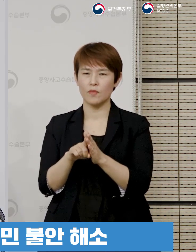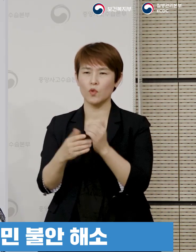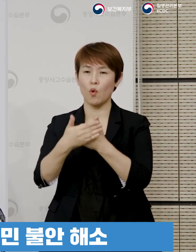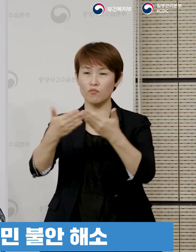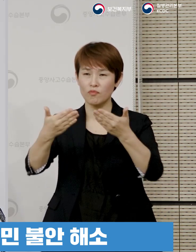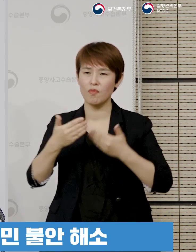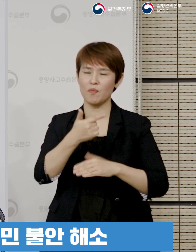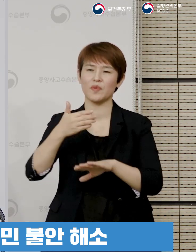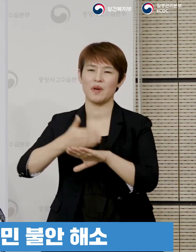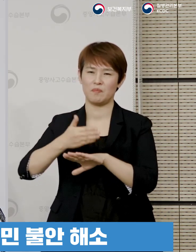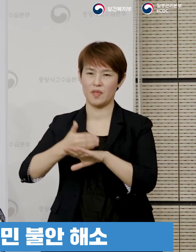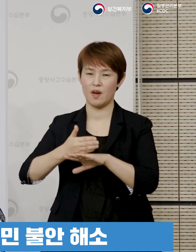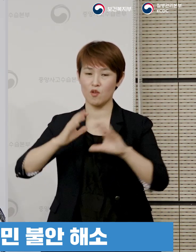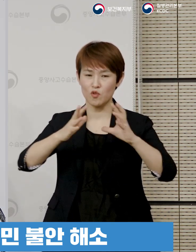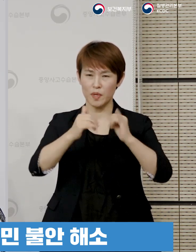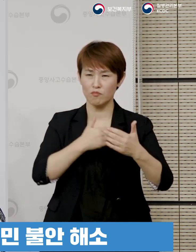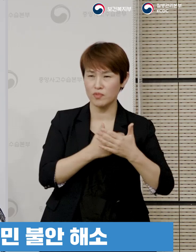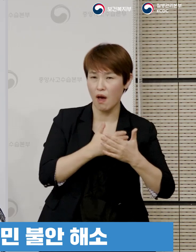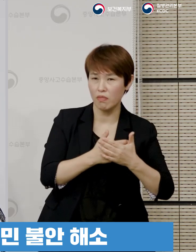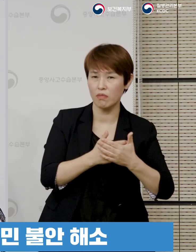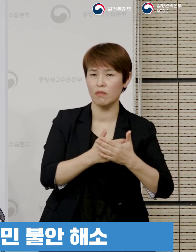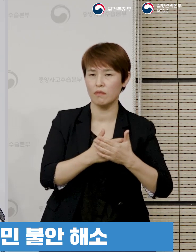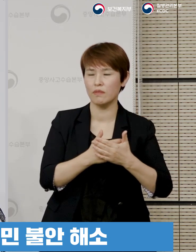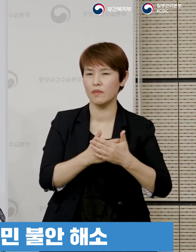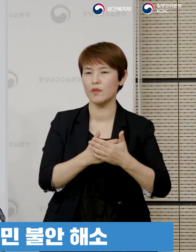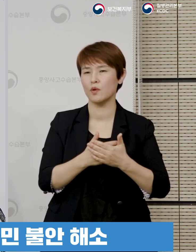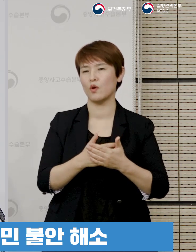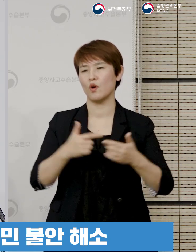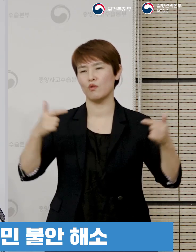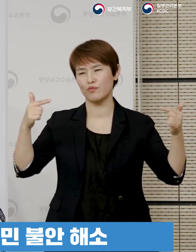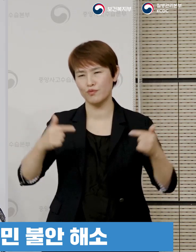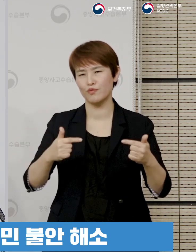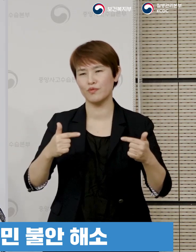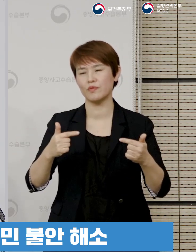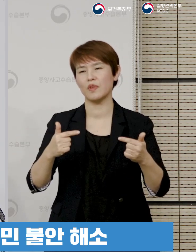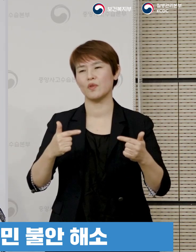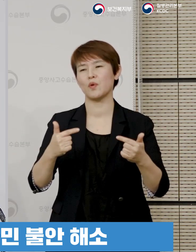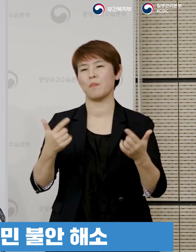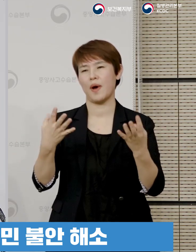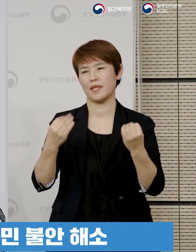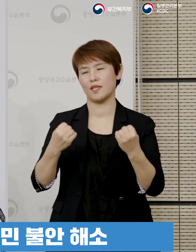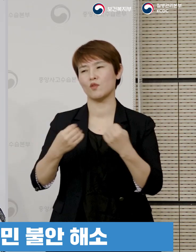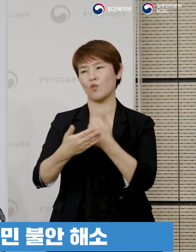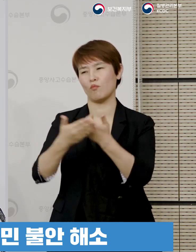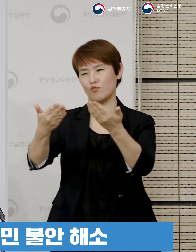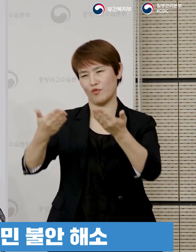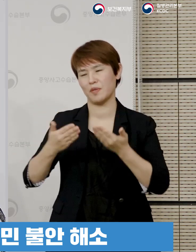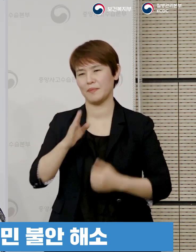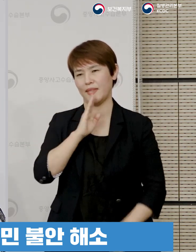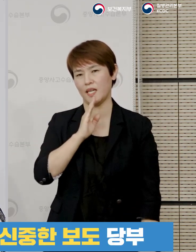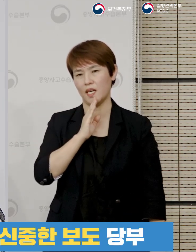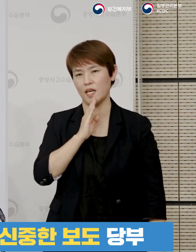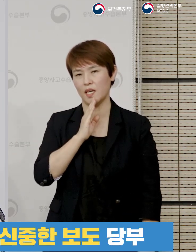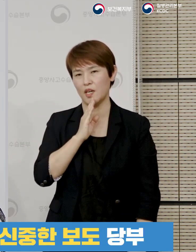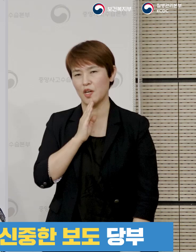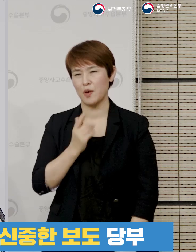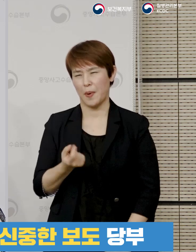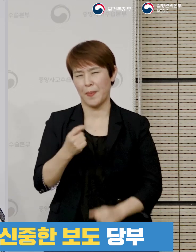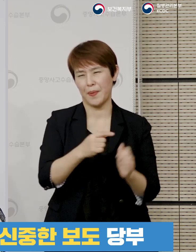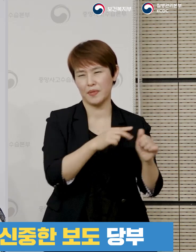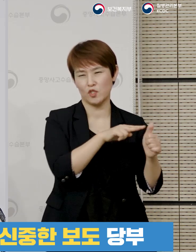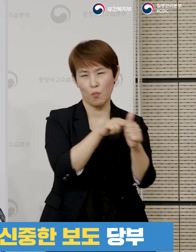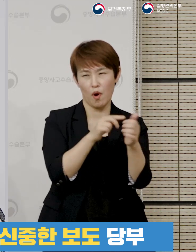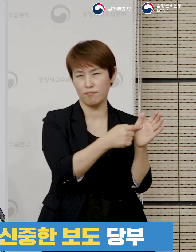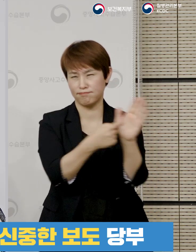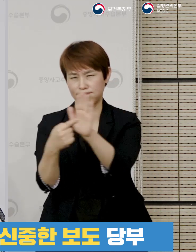수 있어서 국민들의 이 불안감도 좀 해소되는데 많은 기여를 하고 있는 게 사실입니다. 다만 이제